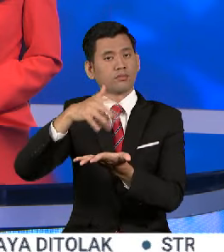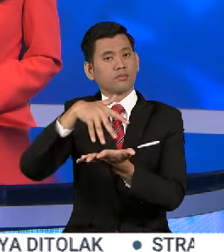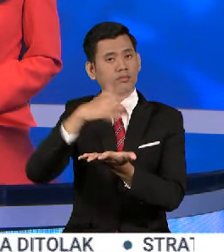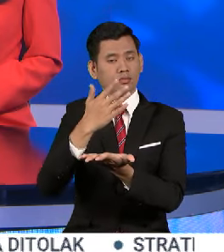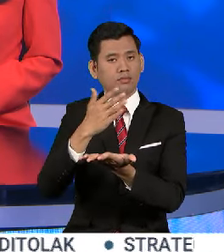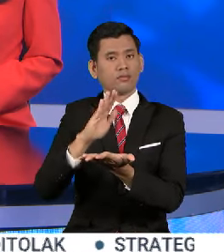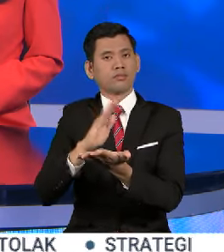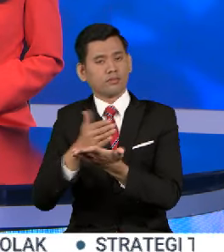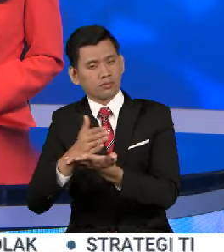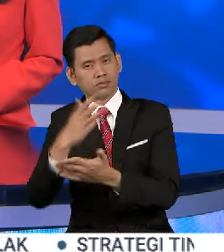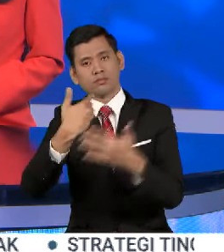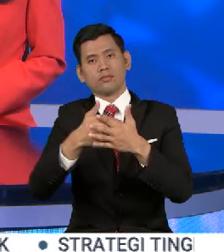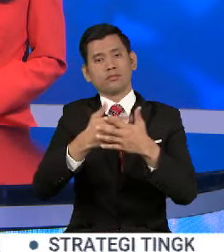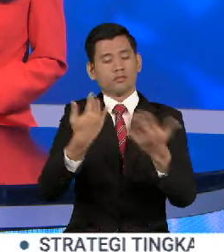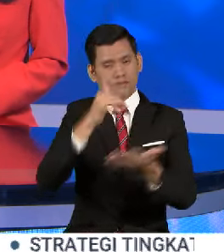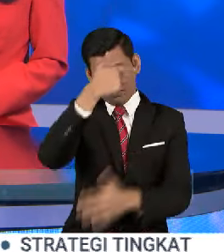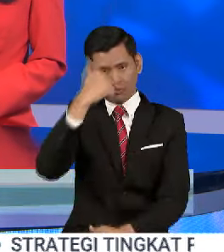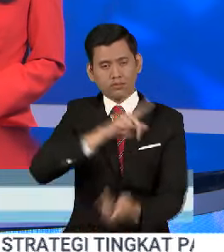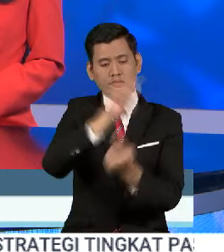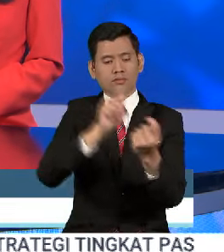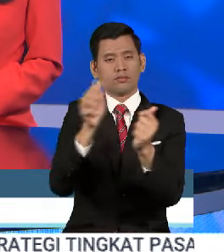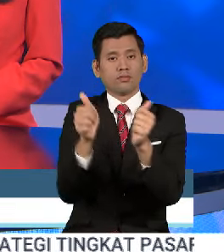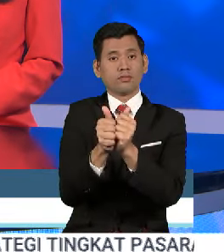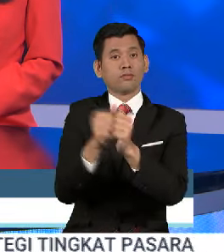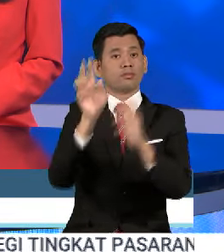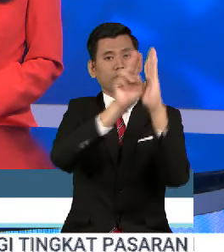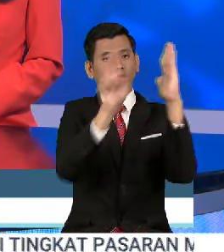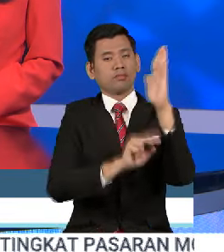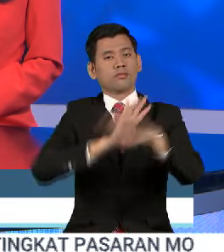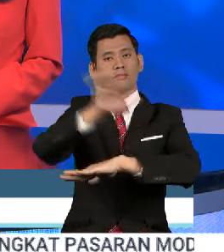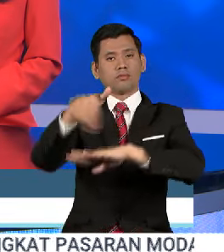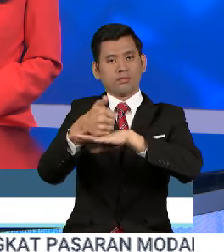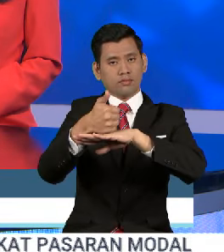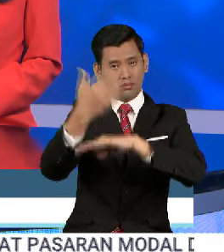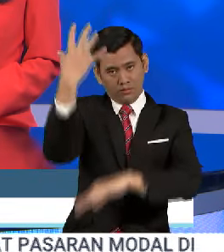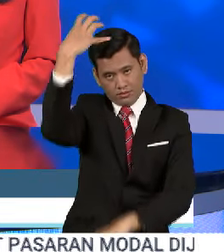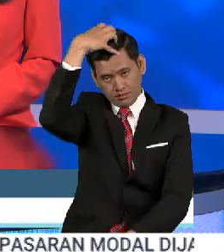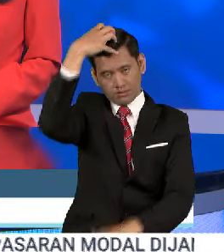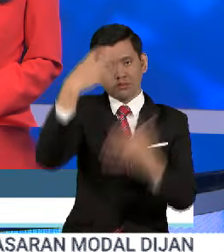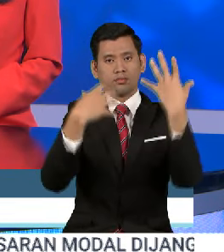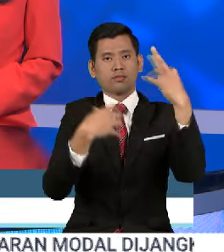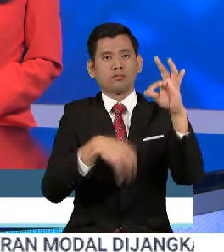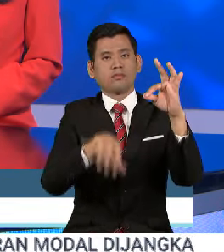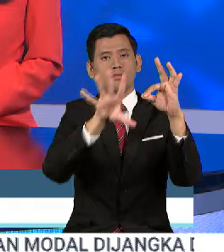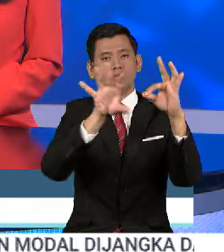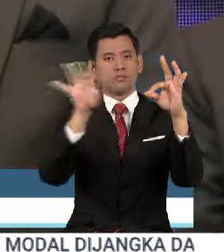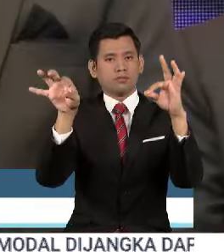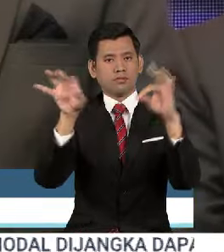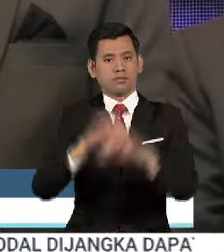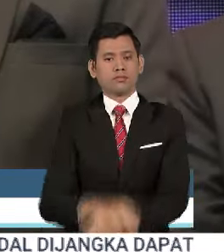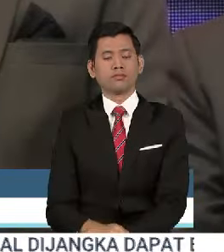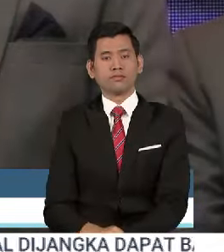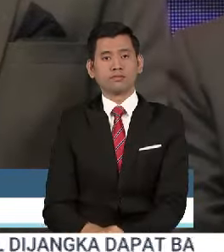DUN dibubarkan Jumaat ini. Ia selaras Undang-Undang Tubuh Negeri Selangor 1959.